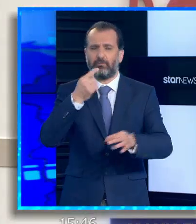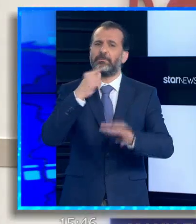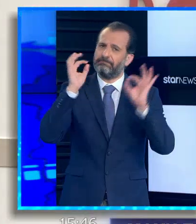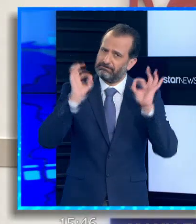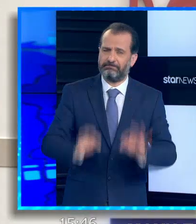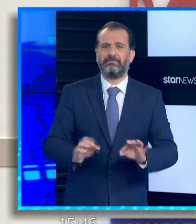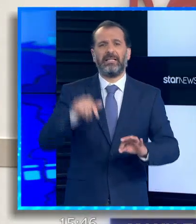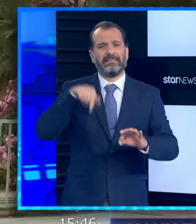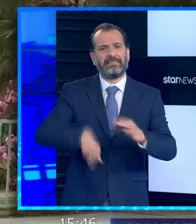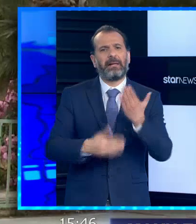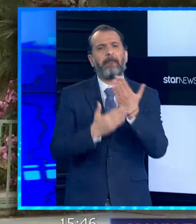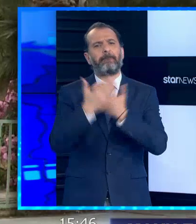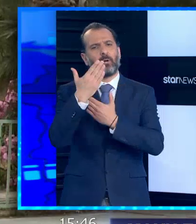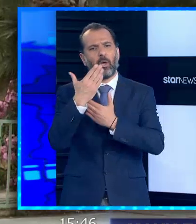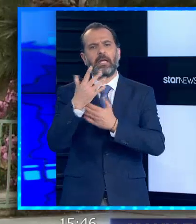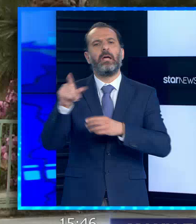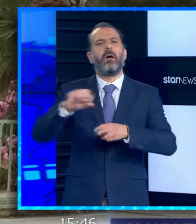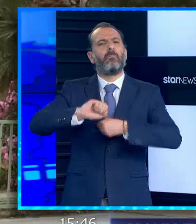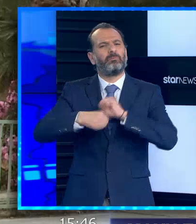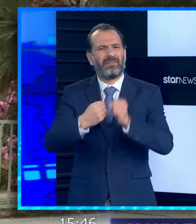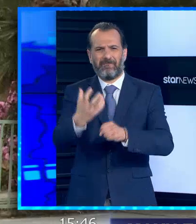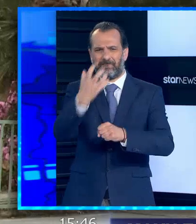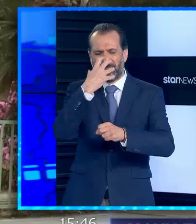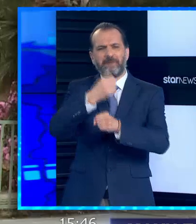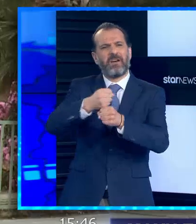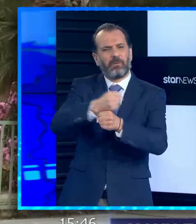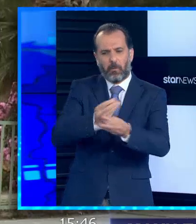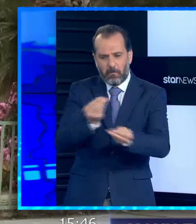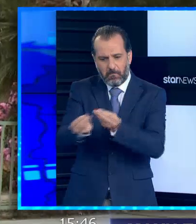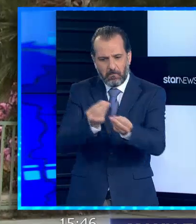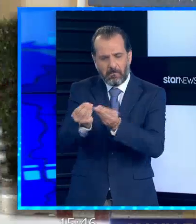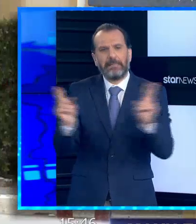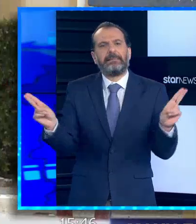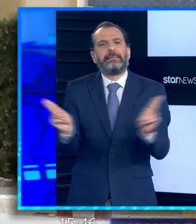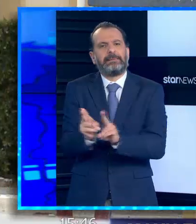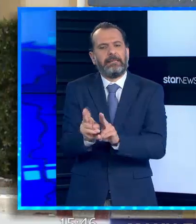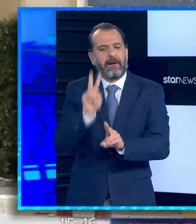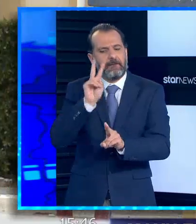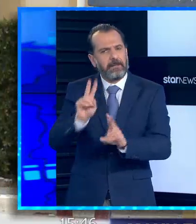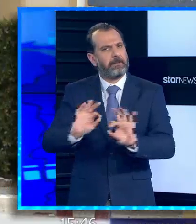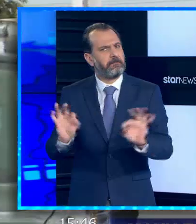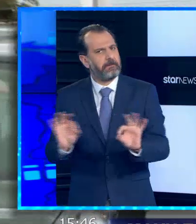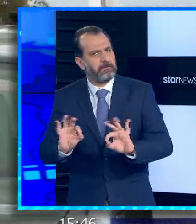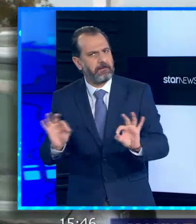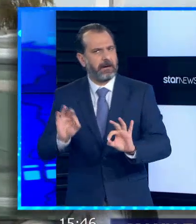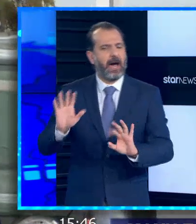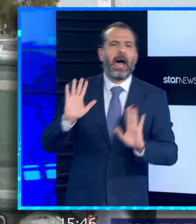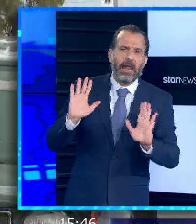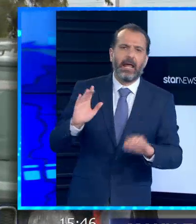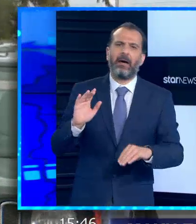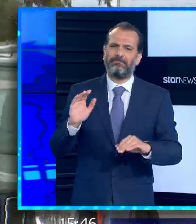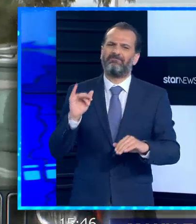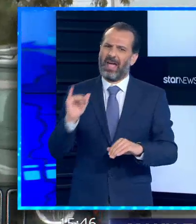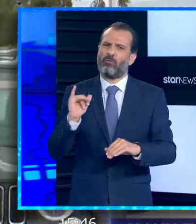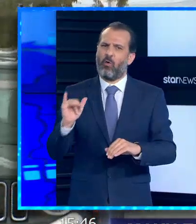έχει γίνει μια προσπάθεια ελάττωσης των φαρμάκων και φαίνεται ότι το κοριτσάκι αντιδρά ικανοποιητικά. Ωστόσο, οι γιατροί χαρακτηρίζουν την